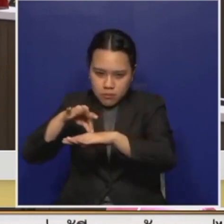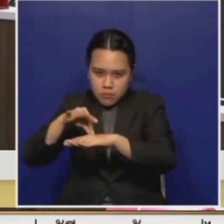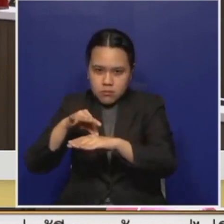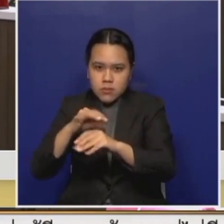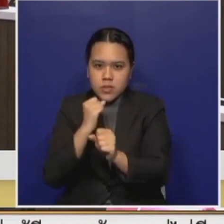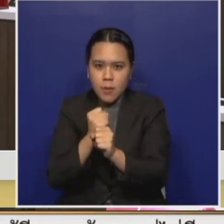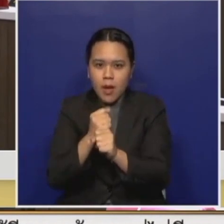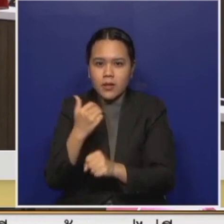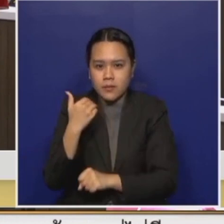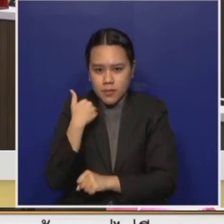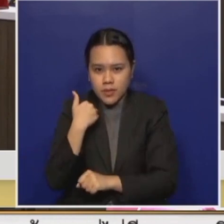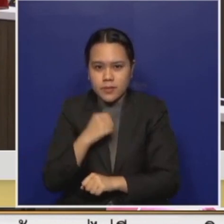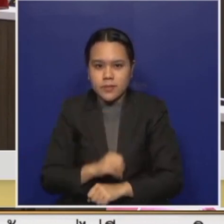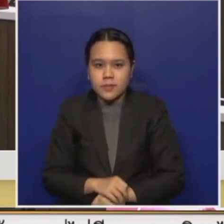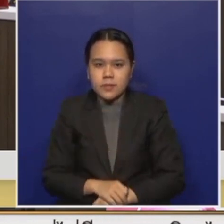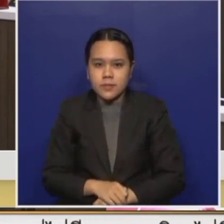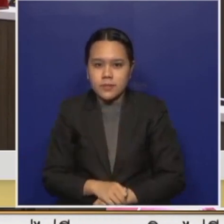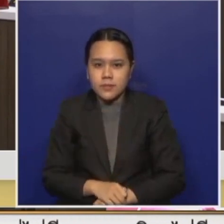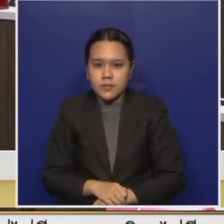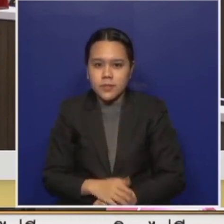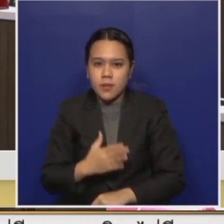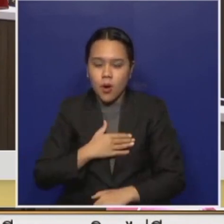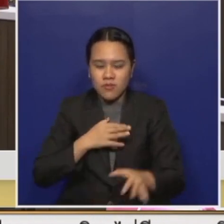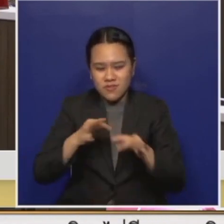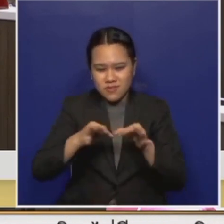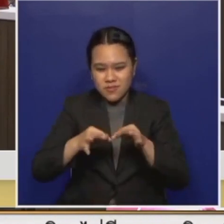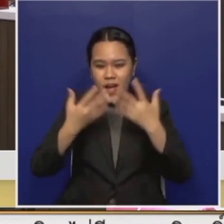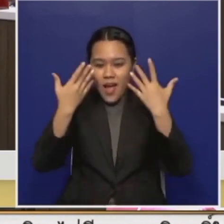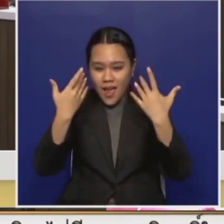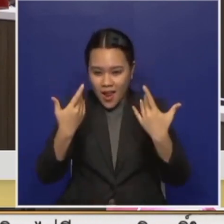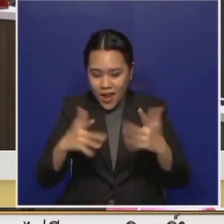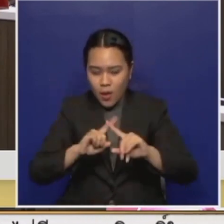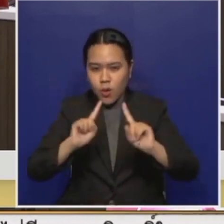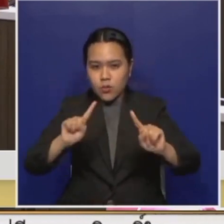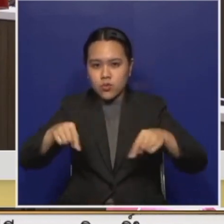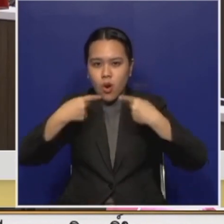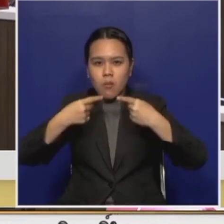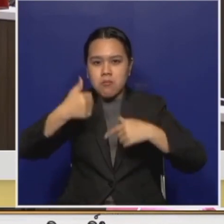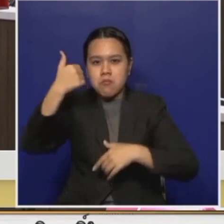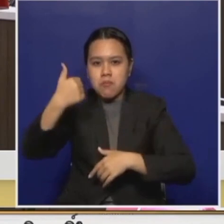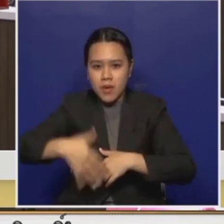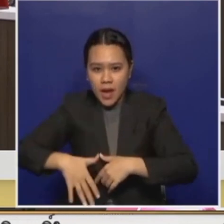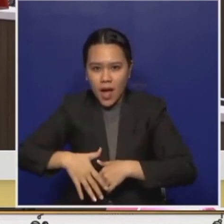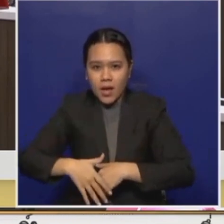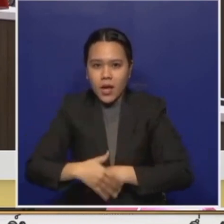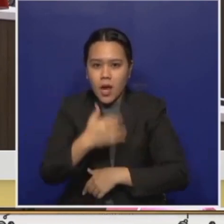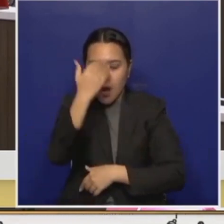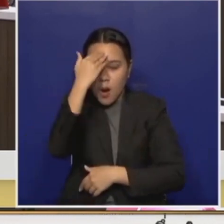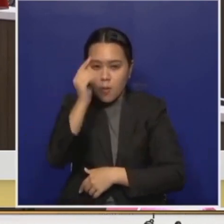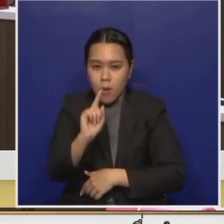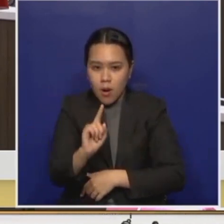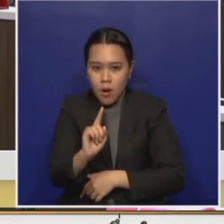เพื่เทรา that youท่านก็ไม่สามารถตอบได้ในสิงที่มเปข้อก่หาวาท่านไปมี